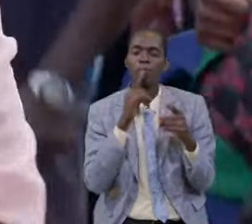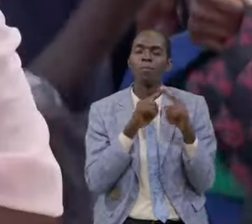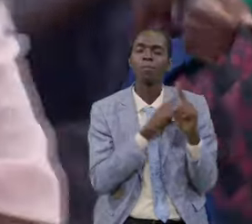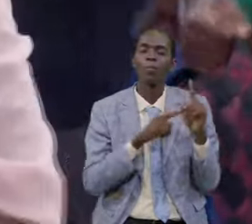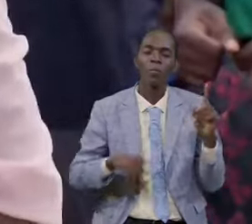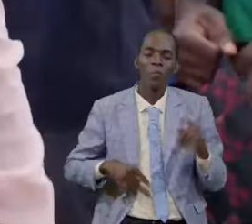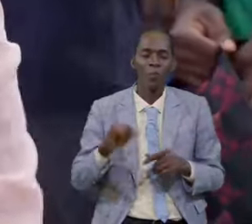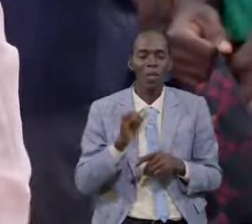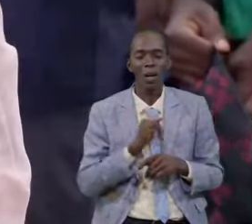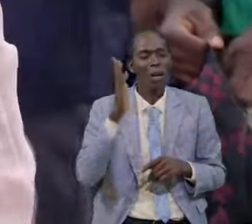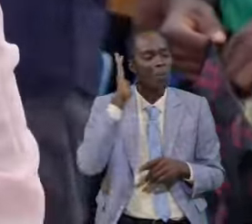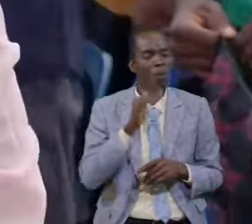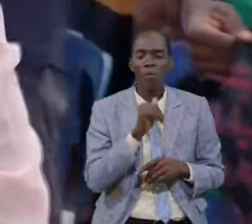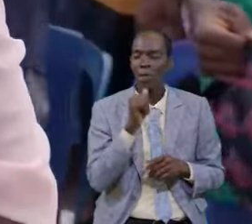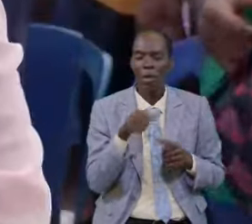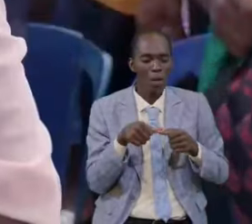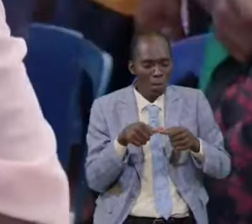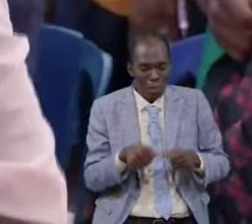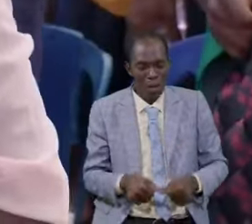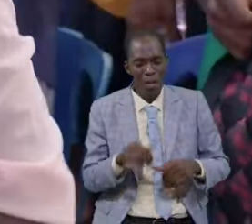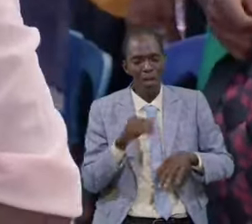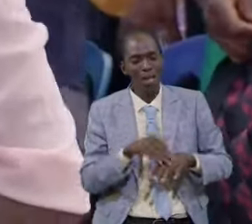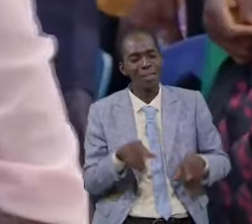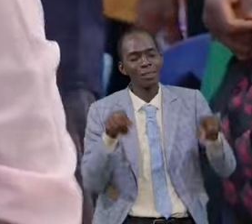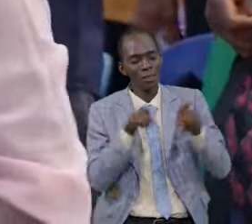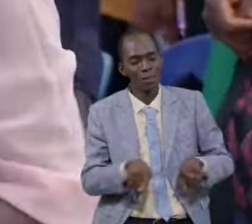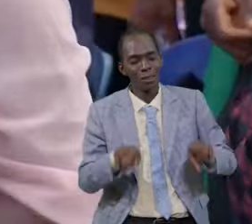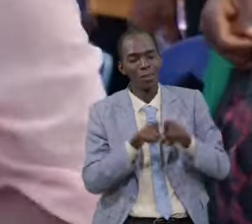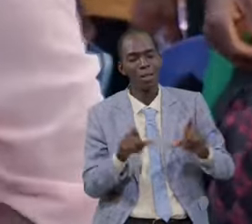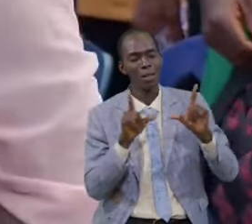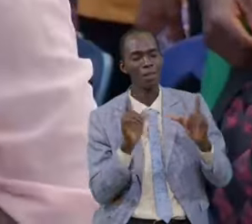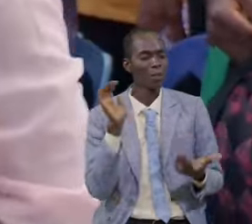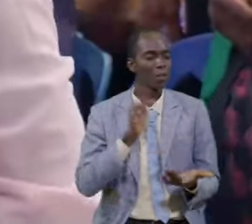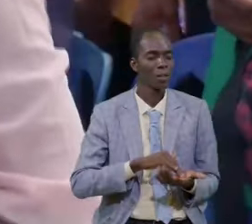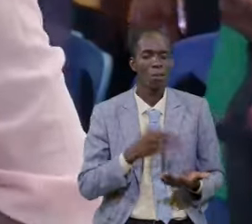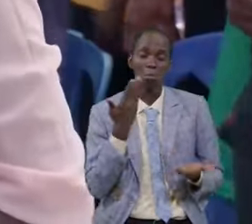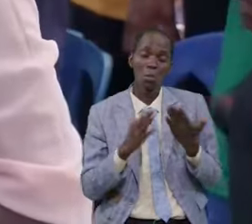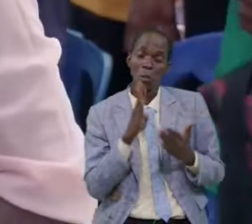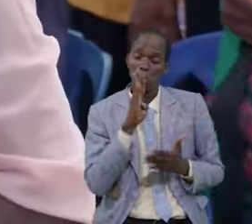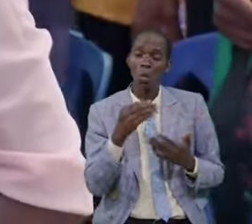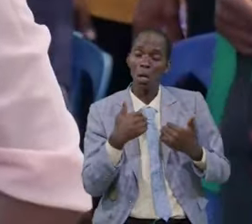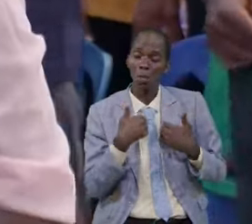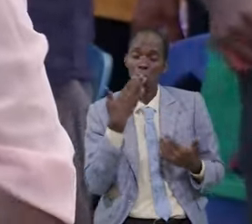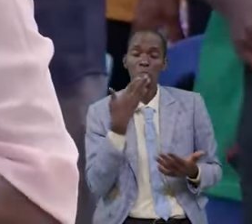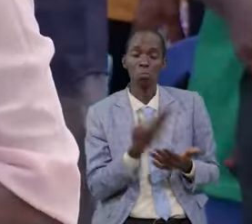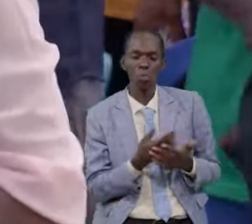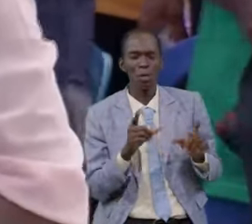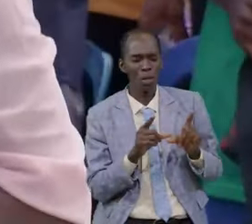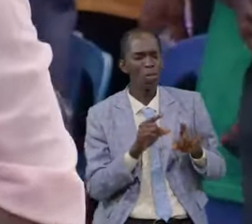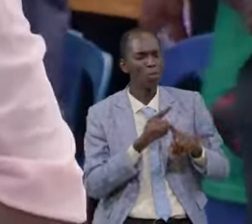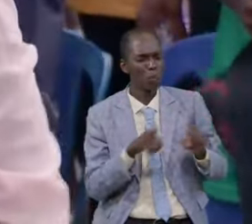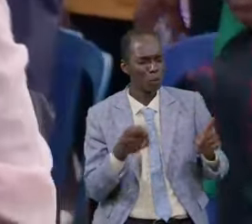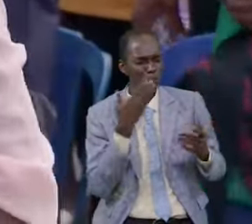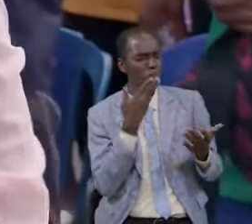Dis Seigneur, je ne serai pas au même niveau. Peut-être tu as un bon niveau. Il y a quelqu'un de plus